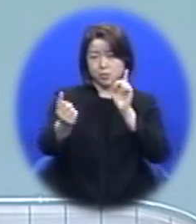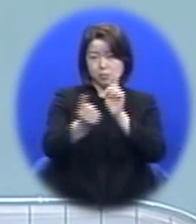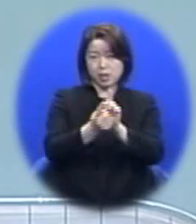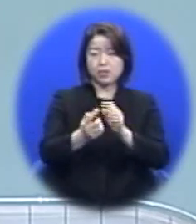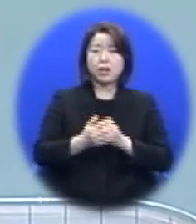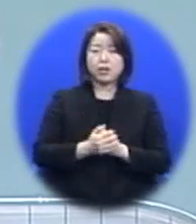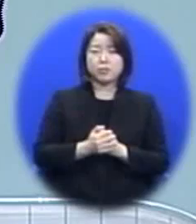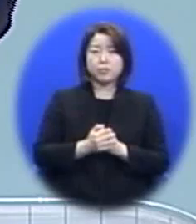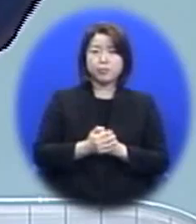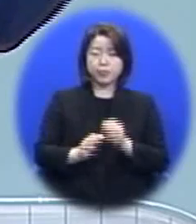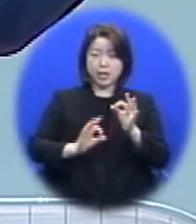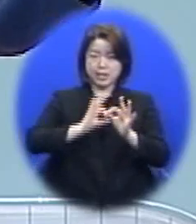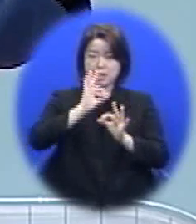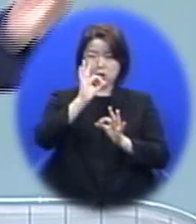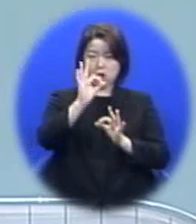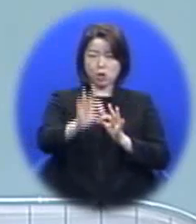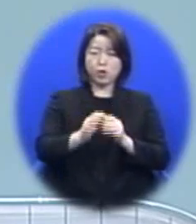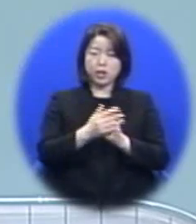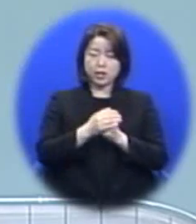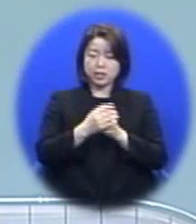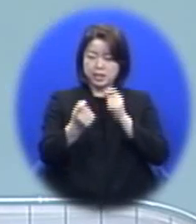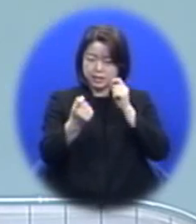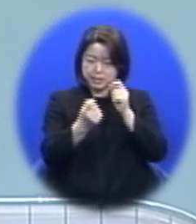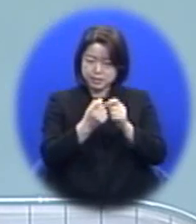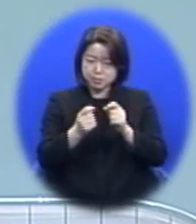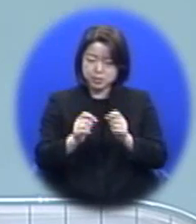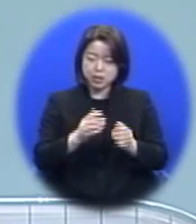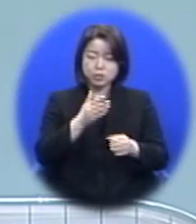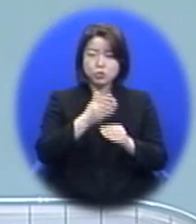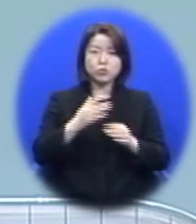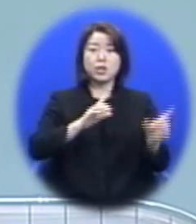그리고는 영원한 친밀함 가운데 살게 됩니다.